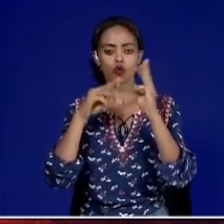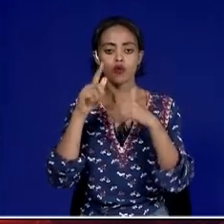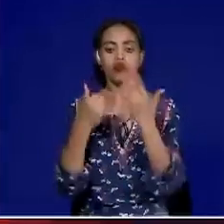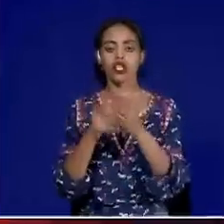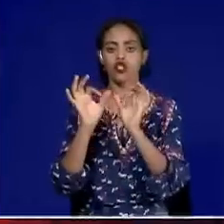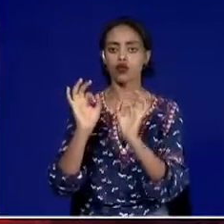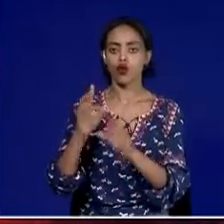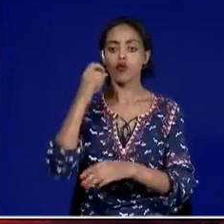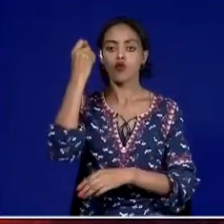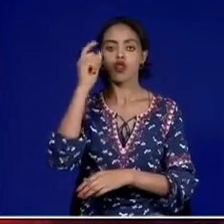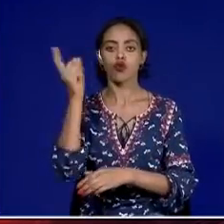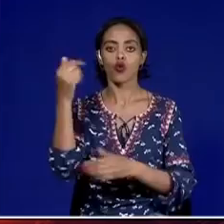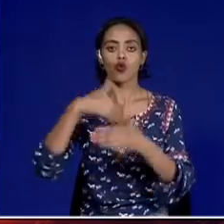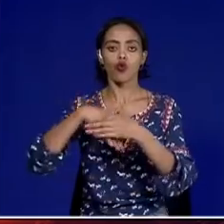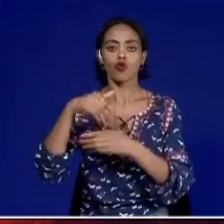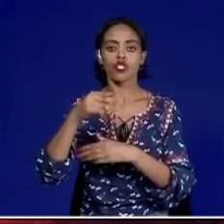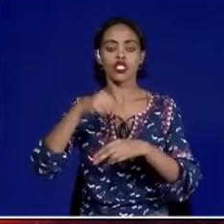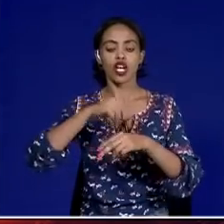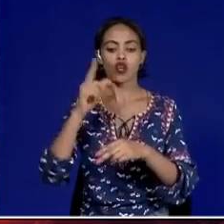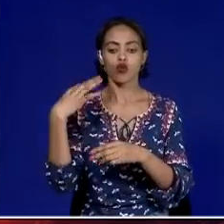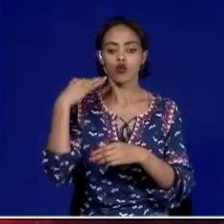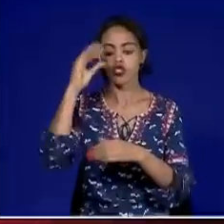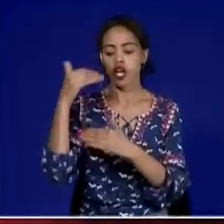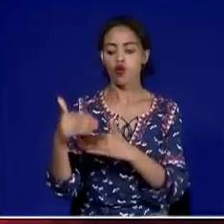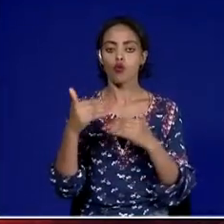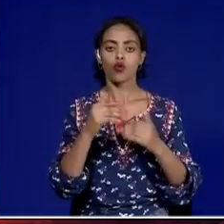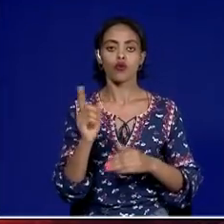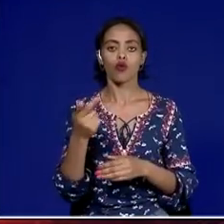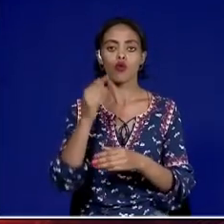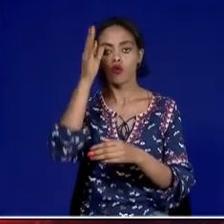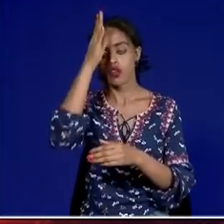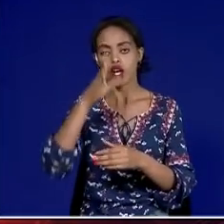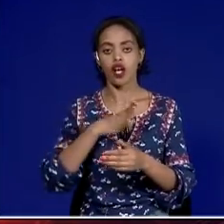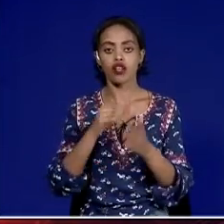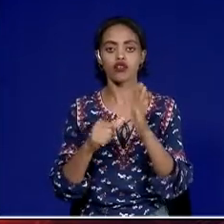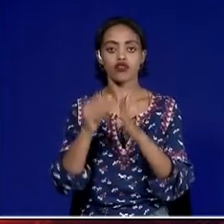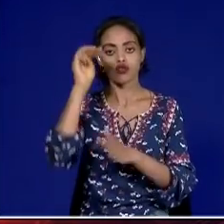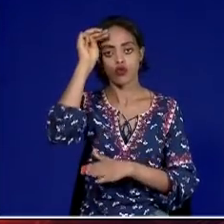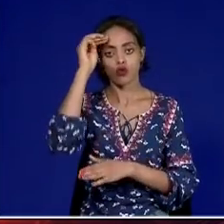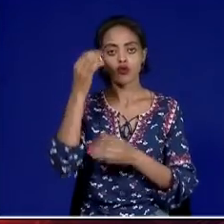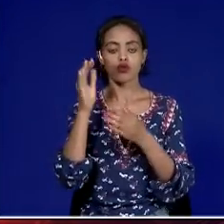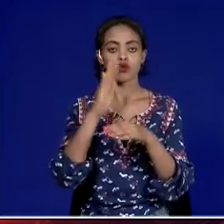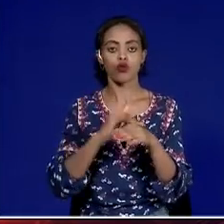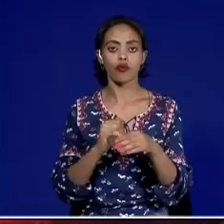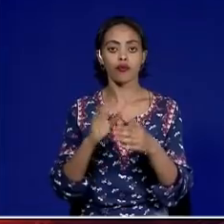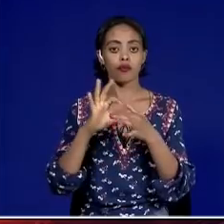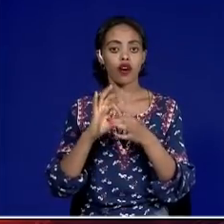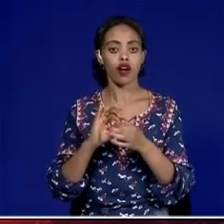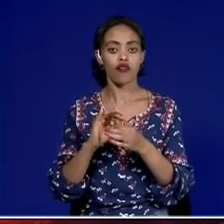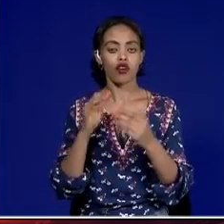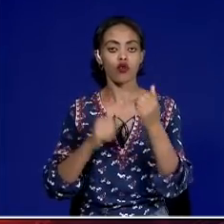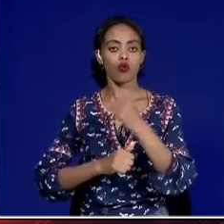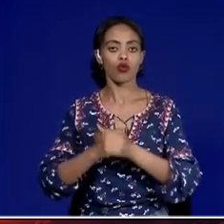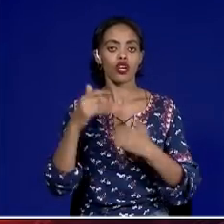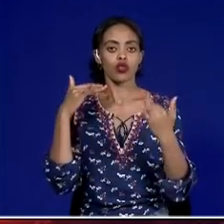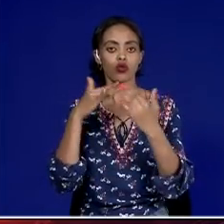بلهم عووتات خوينا من خوطو تكالي خنو الكسب أبو قنم كخوان دما أي تجاركوس تسويعهم محور قدات كوينا تقراي بغد سالي تغرتي